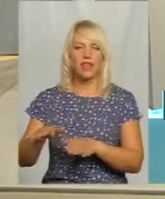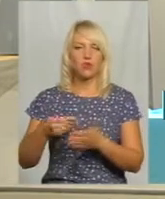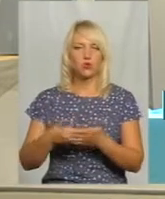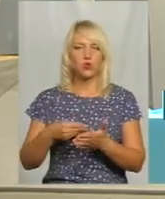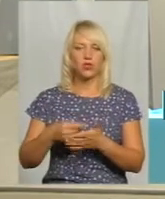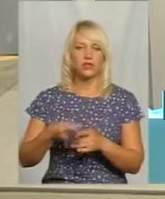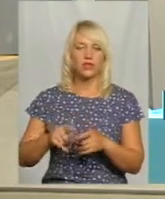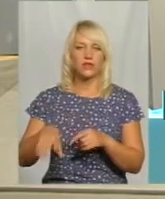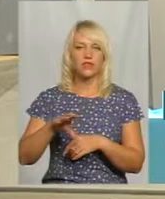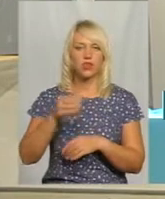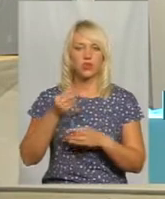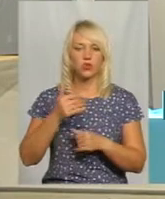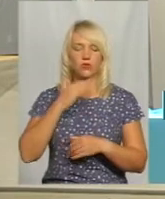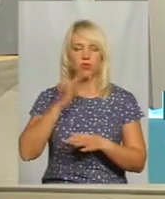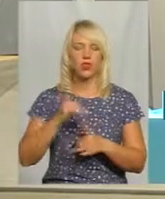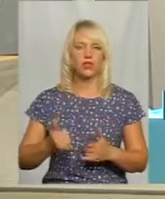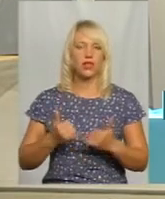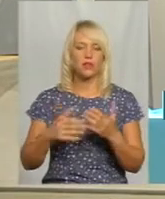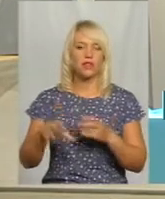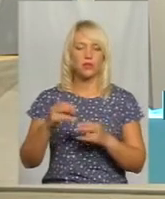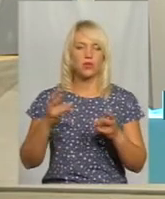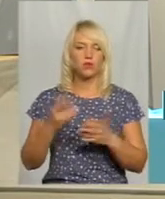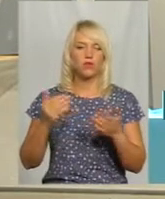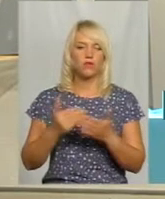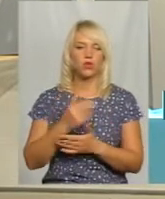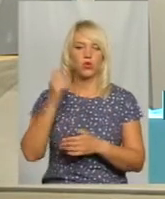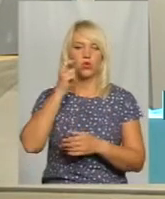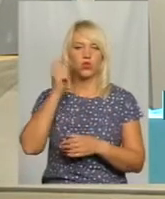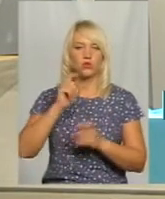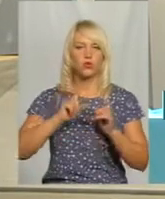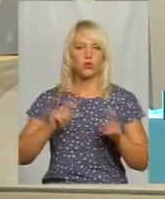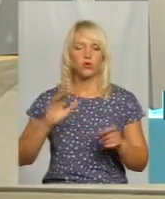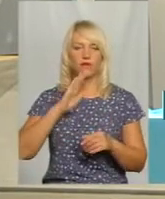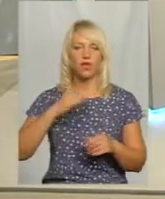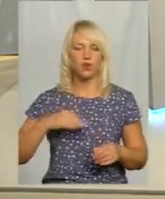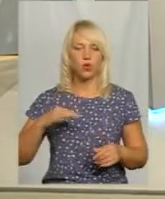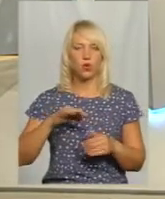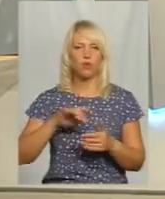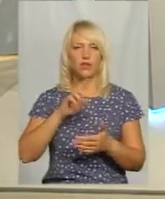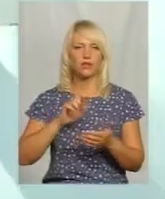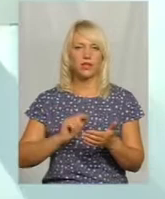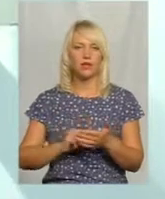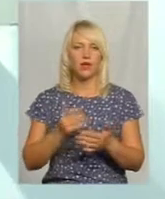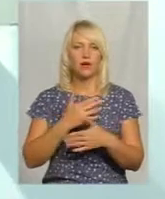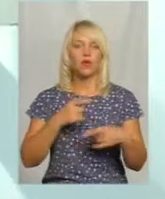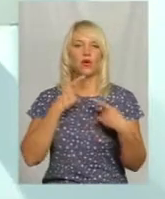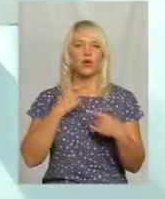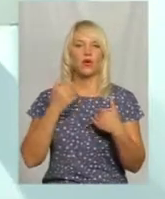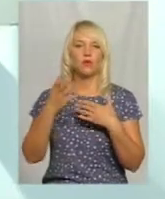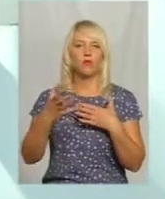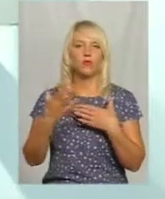коштів достатньо на всі потреби нової української школи в нашій області. Ми говоримо сьогодні з вами про те,